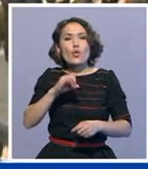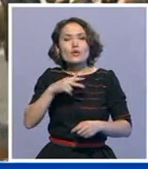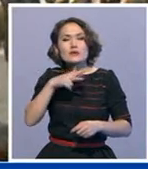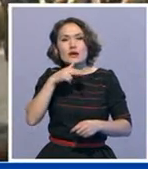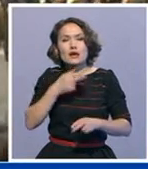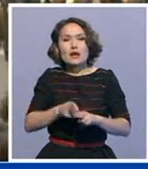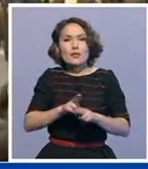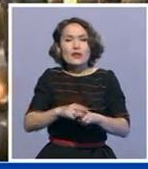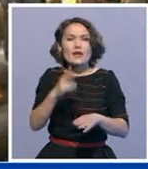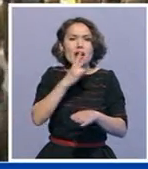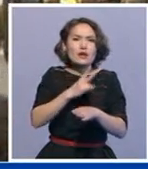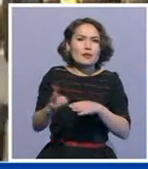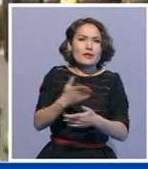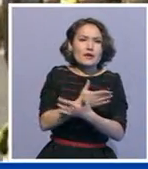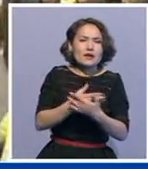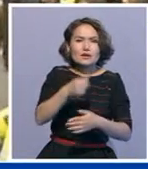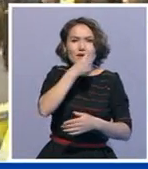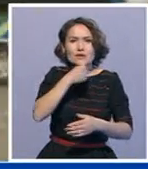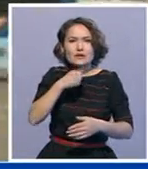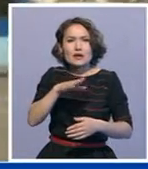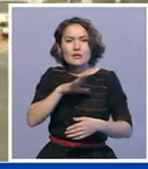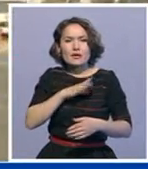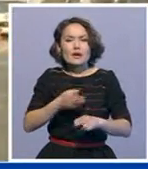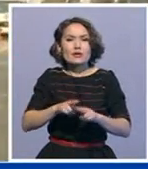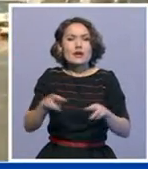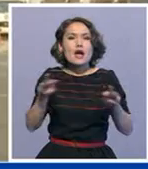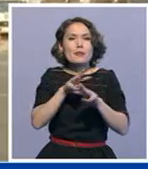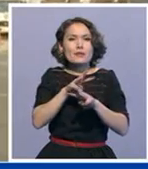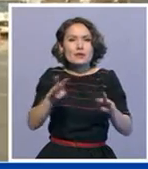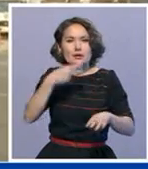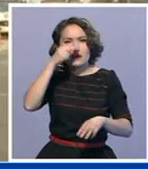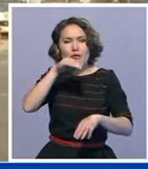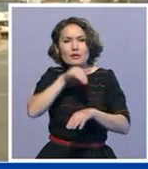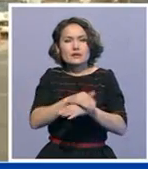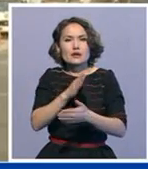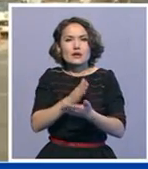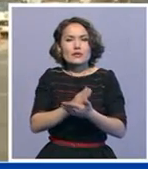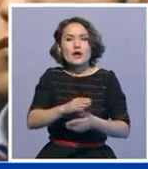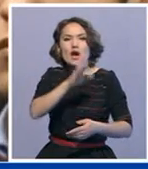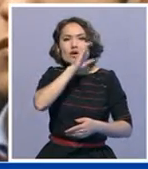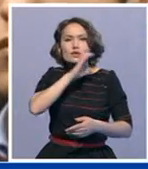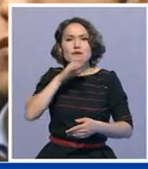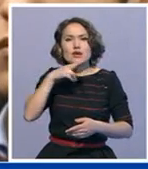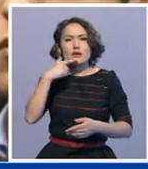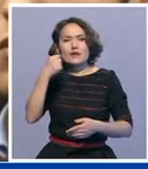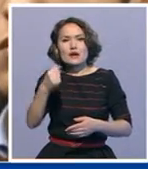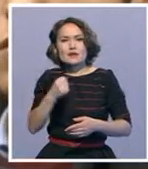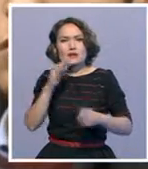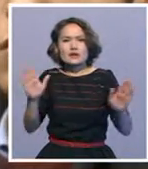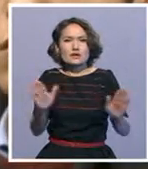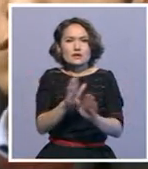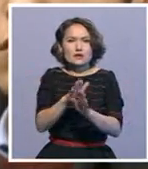теракт ұйымдастыруды талқылапты. Ал оның басшысы отырыс кезінде Пхеньяндағы режимді мадақтап, Солтүстік Кореяның әскери әндерін шырқаған.